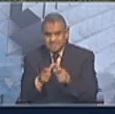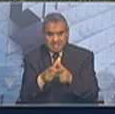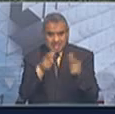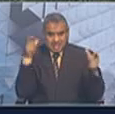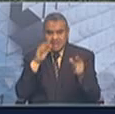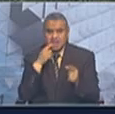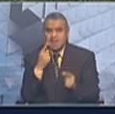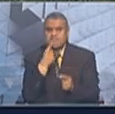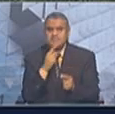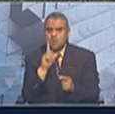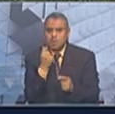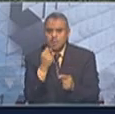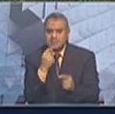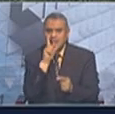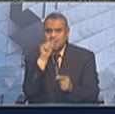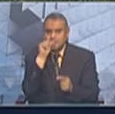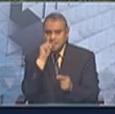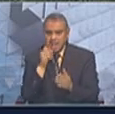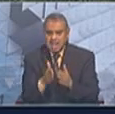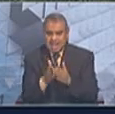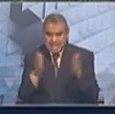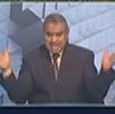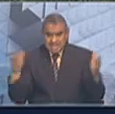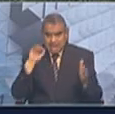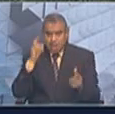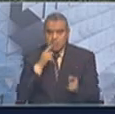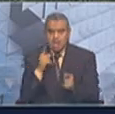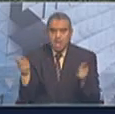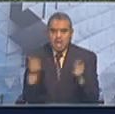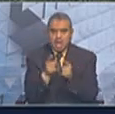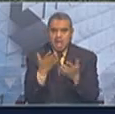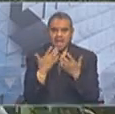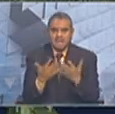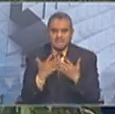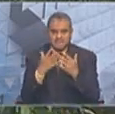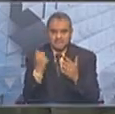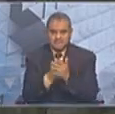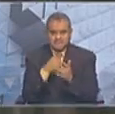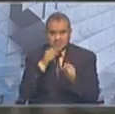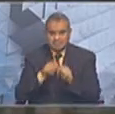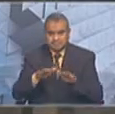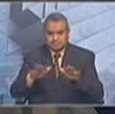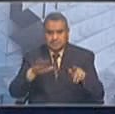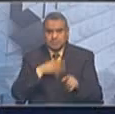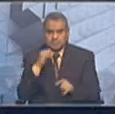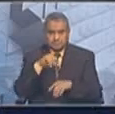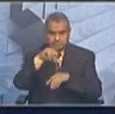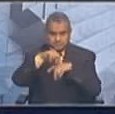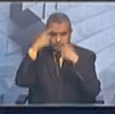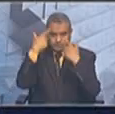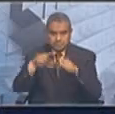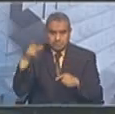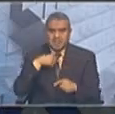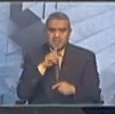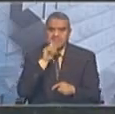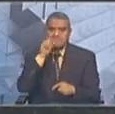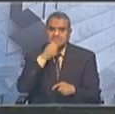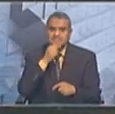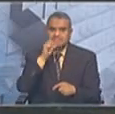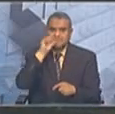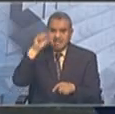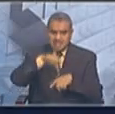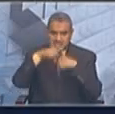ربع ساعه، يبقى لو زدت تكتر الميه تروح مسقطه. ومن مدينه فايد